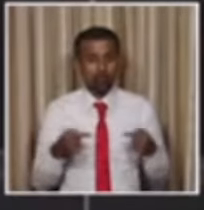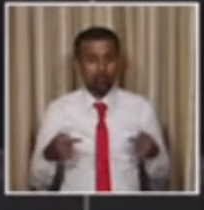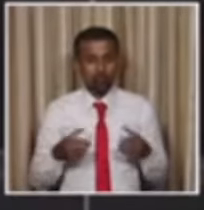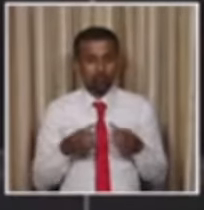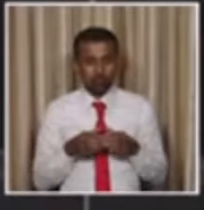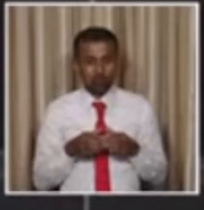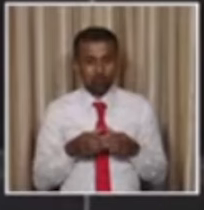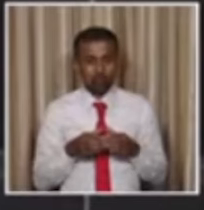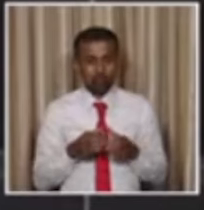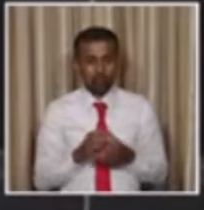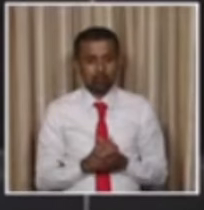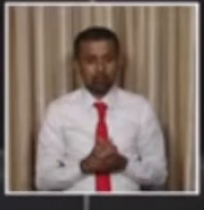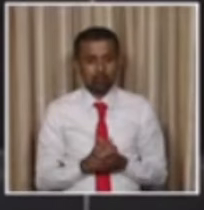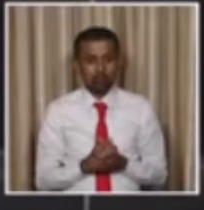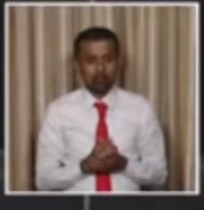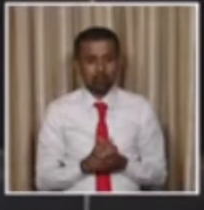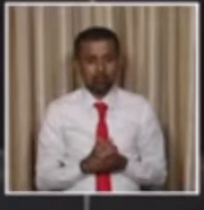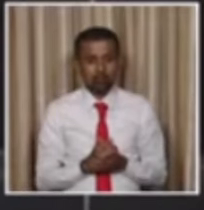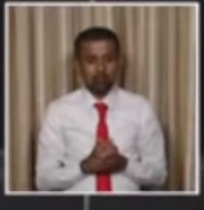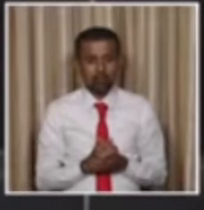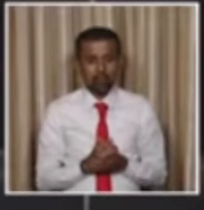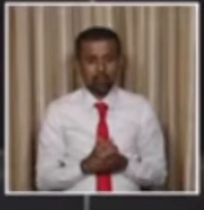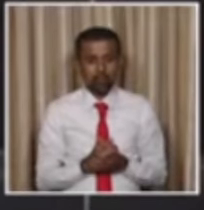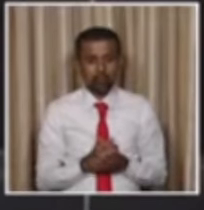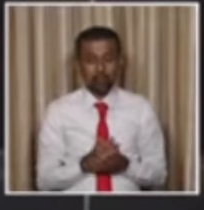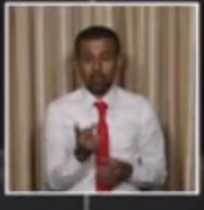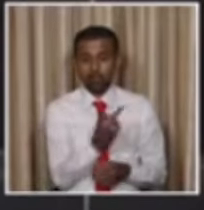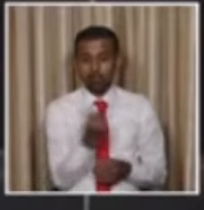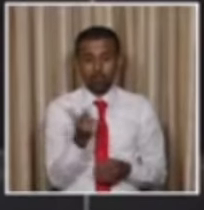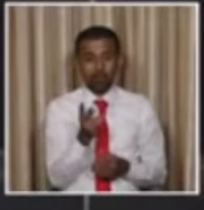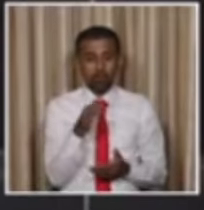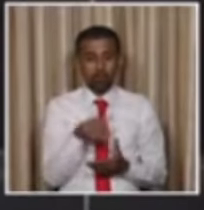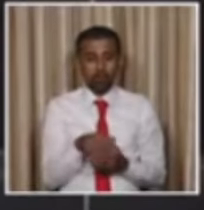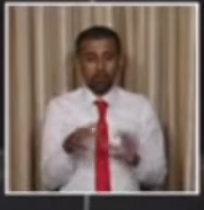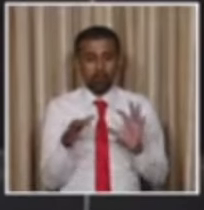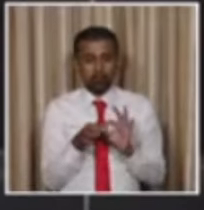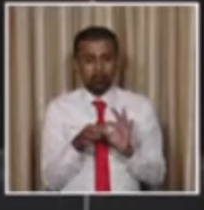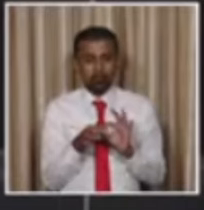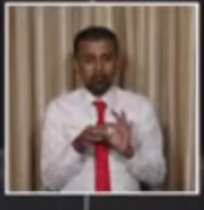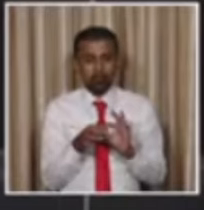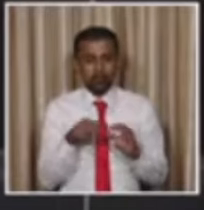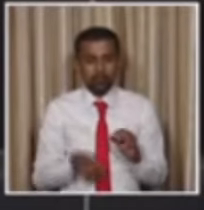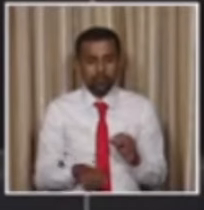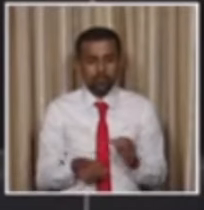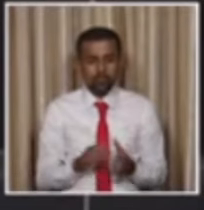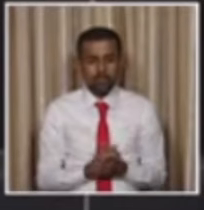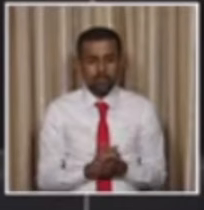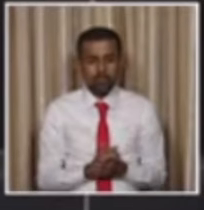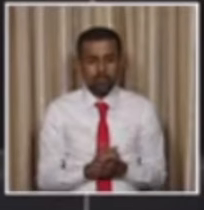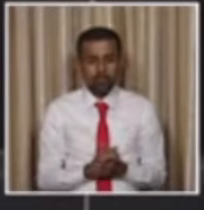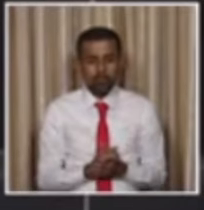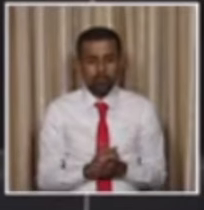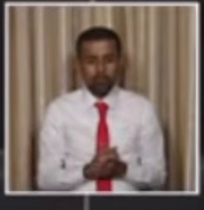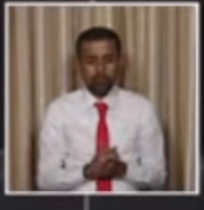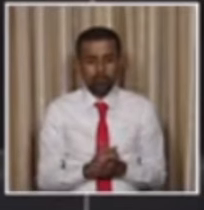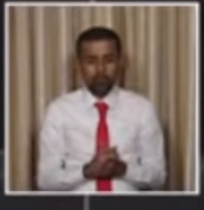පක්ෂය මේ උත්සාහයට බැහැලා තියෙන්නේ. මේ දෙක අතර සම්බන්ධෙකුත් නැහැ. පොලිස් තුත්පතිතුමාගේ